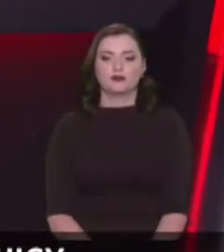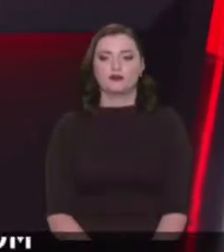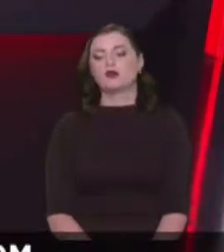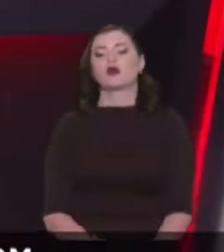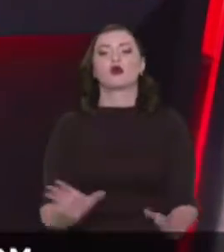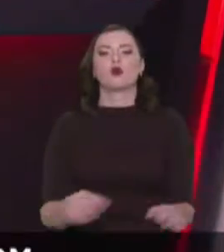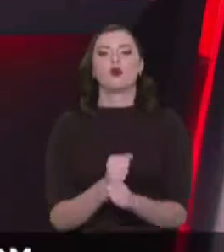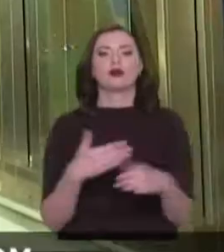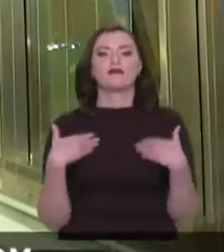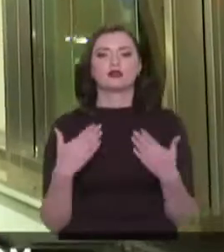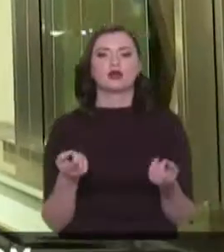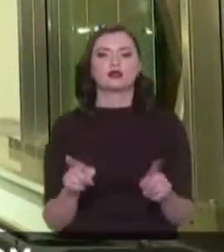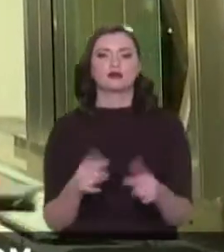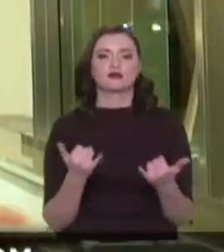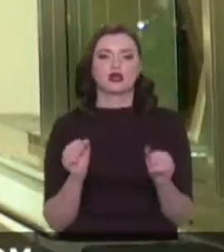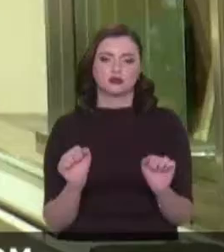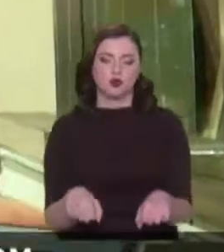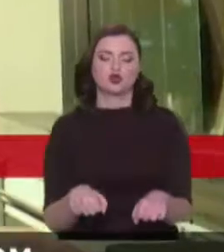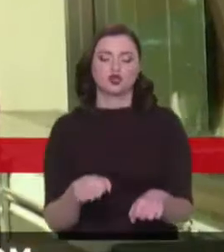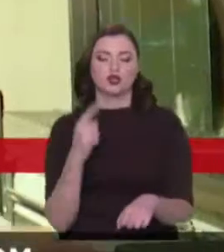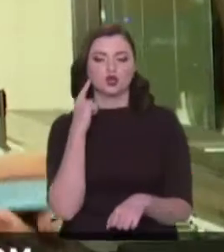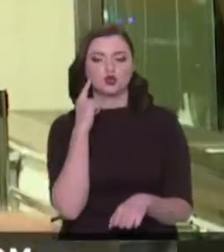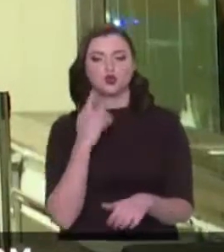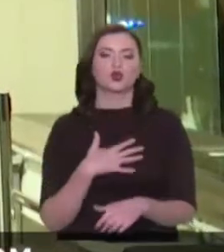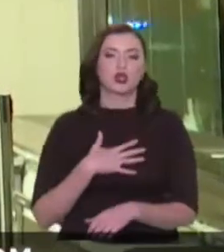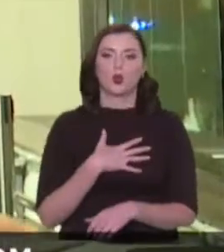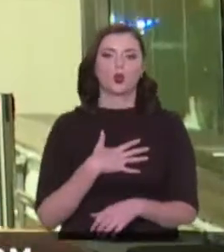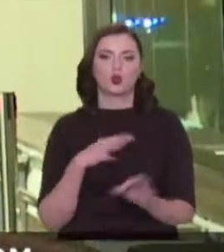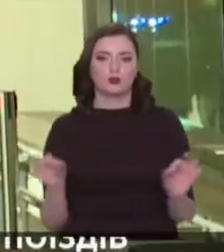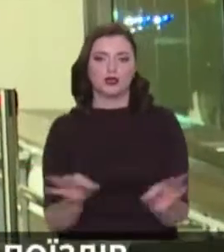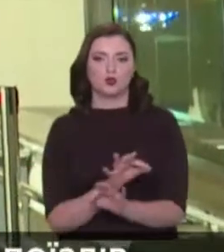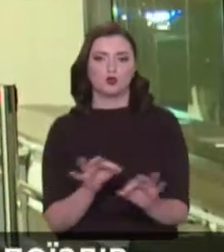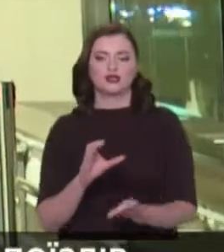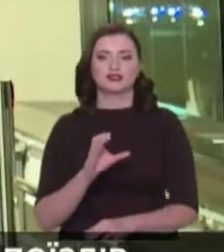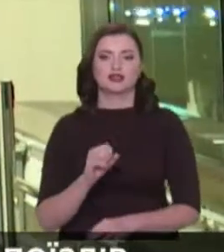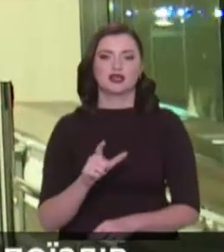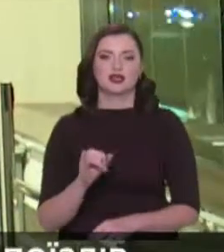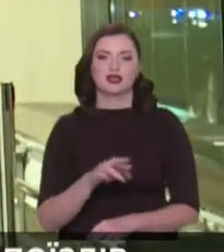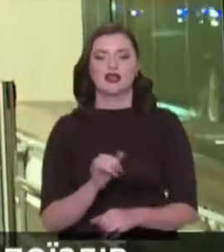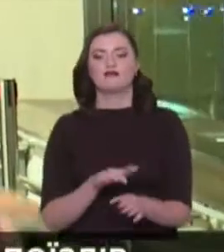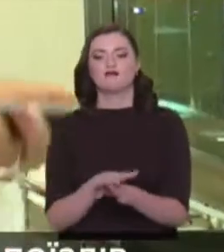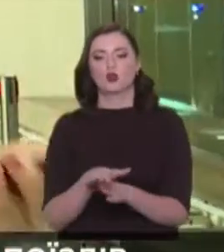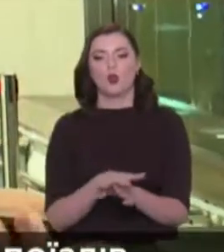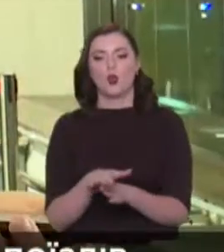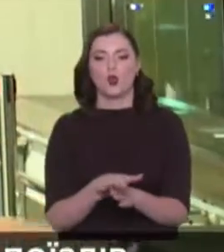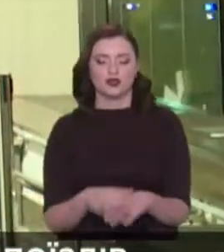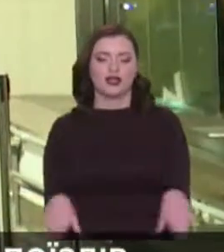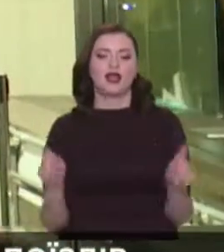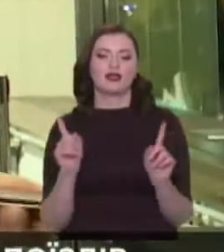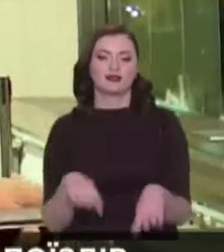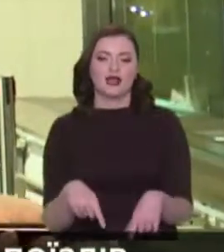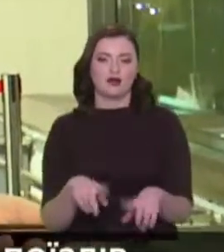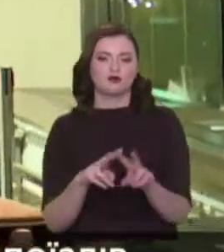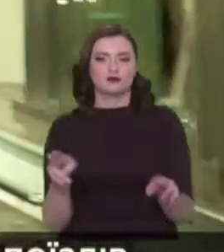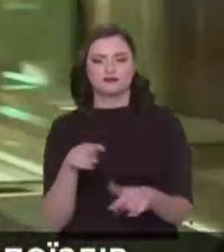Колеги, вітаю. Насправді, зараз ви можете чути улюблену музику Сергія, і виконує її також тезка